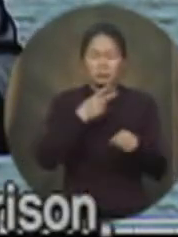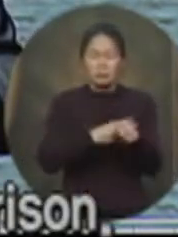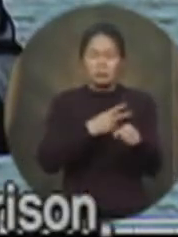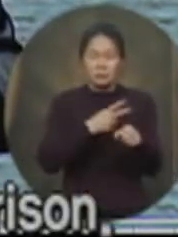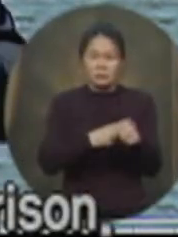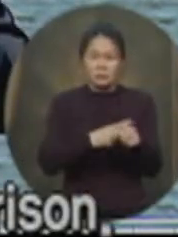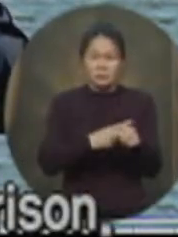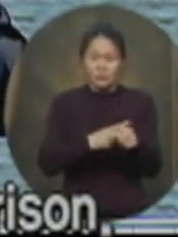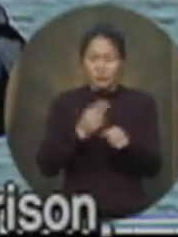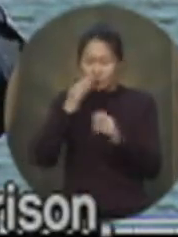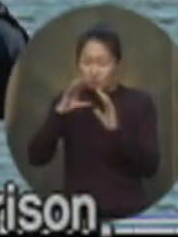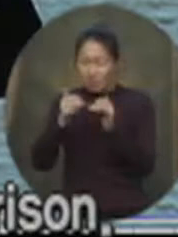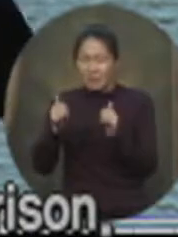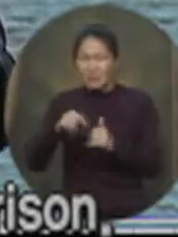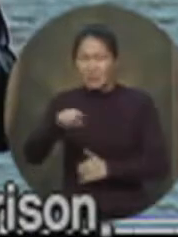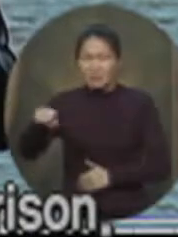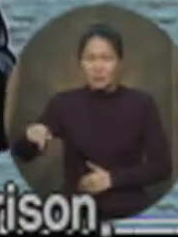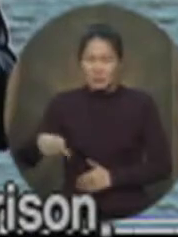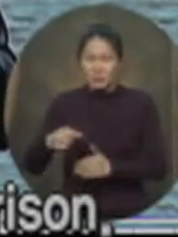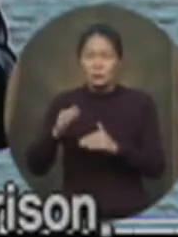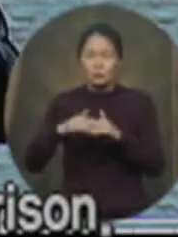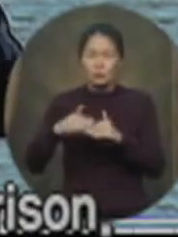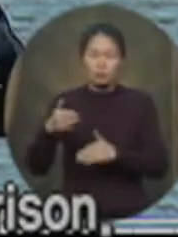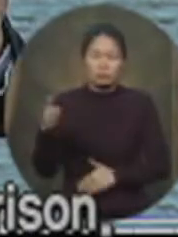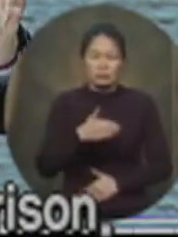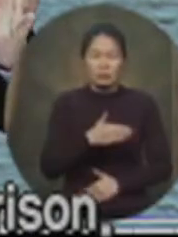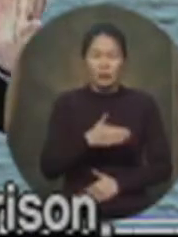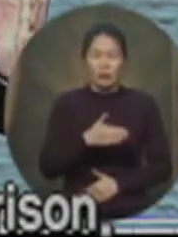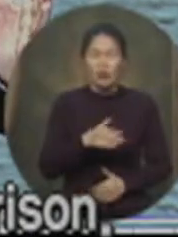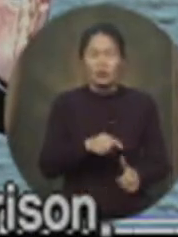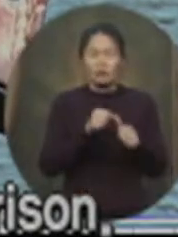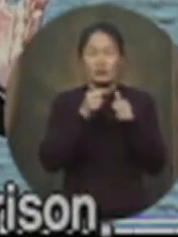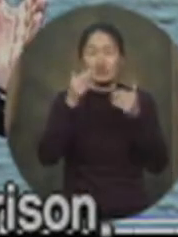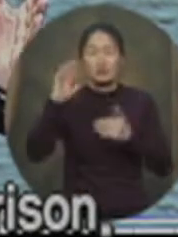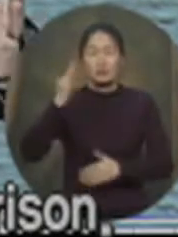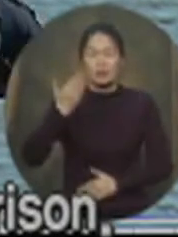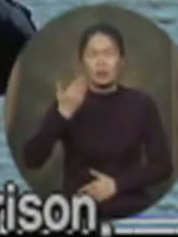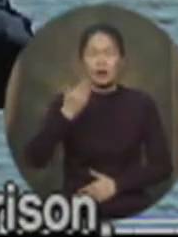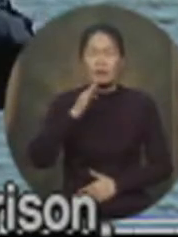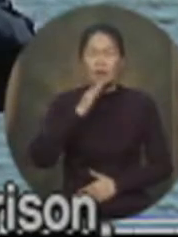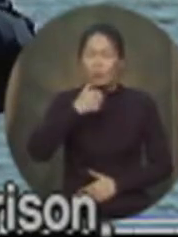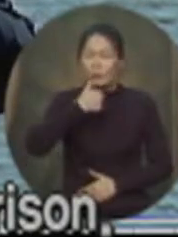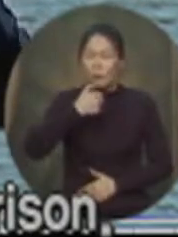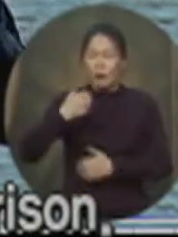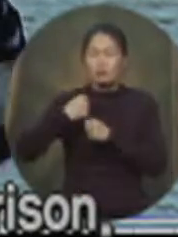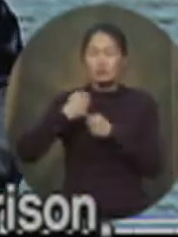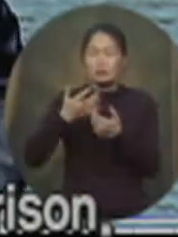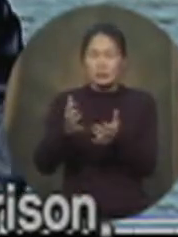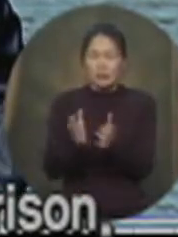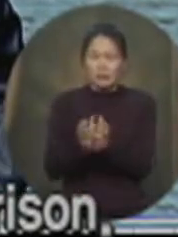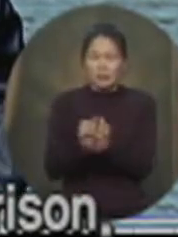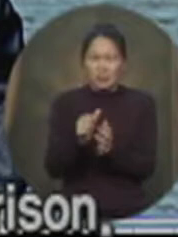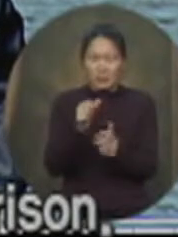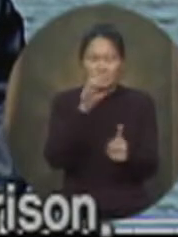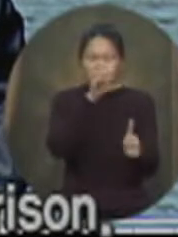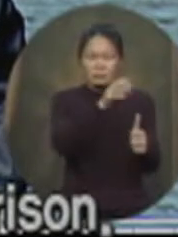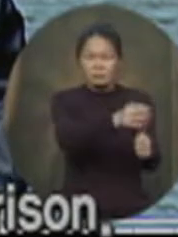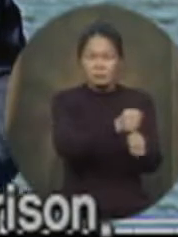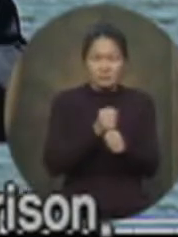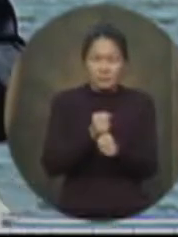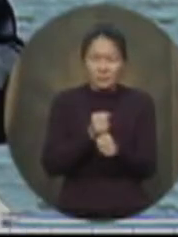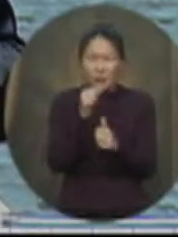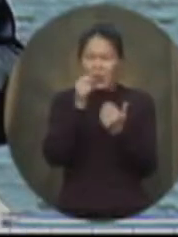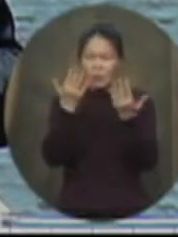죽는 위험에서 벗어나게 됩니다 로마 군인에게 체포되어 서 감옥에 들어가게 됨으로 인해서